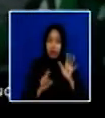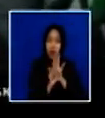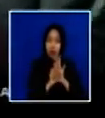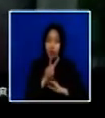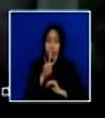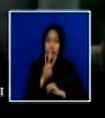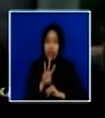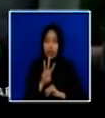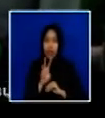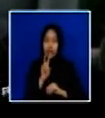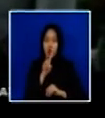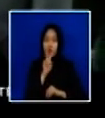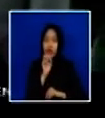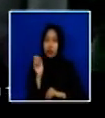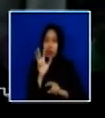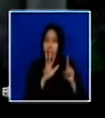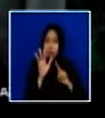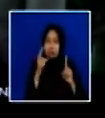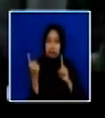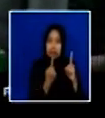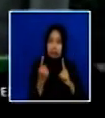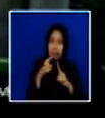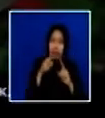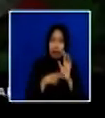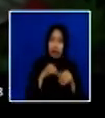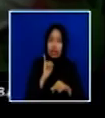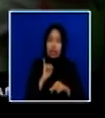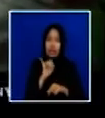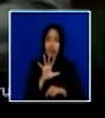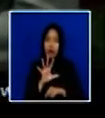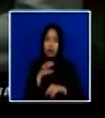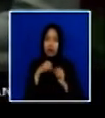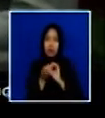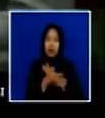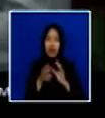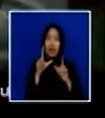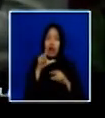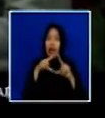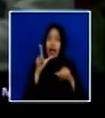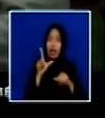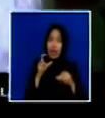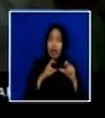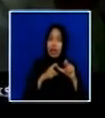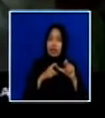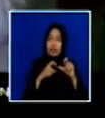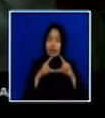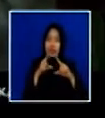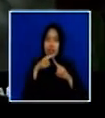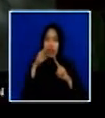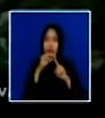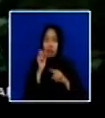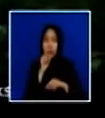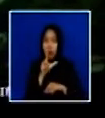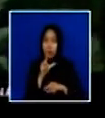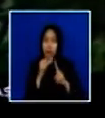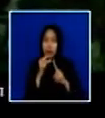dihadiri jajaran Kodam 5 Brawijaya TNI AL TNI Angkatan Udara Satpol PP linmas serta